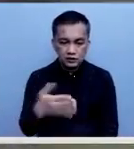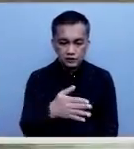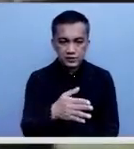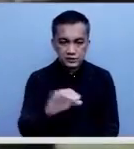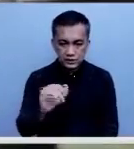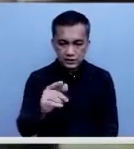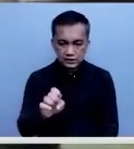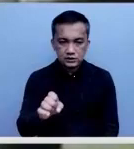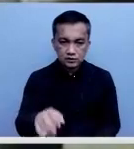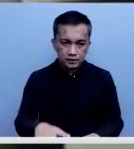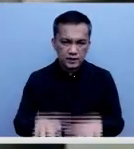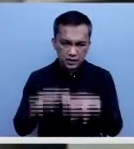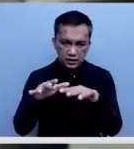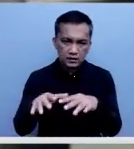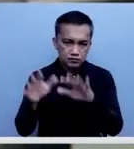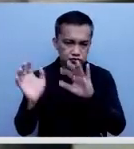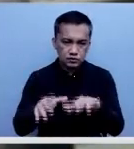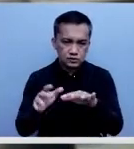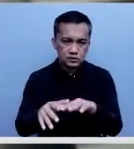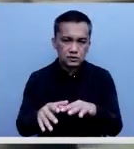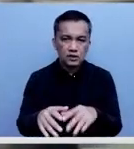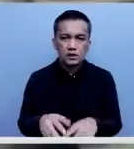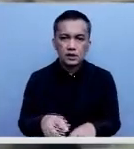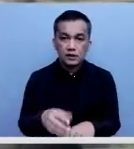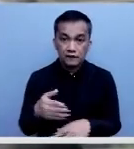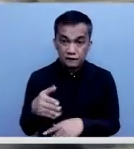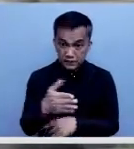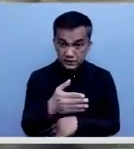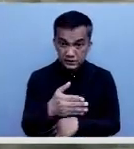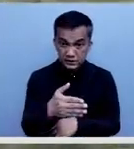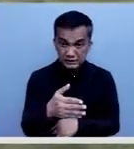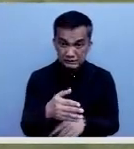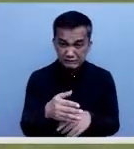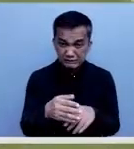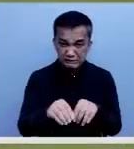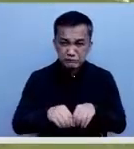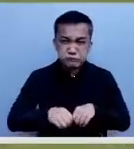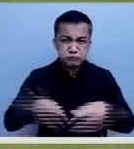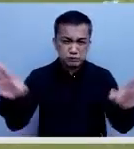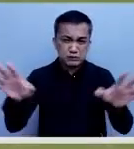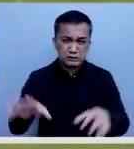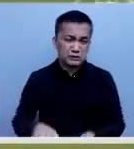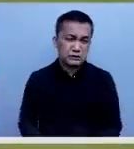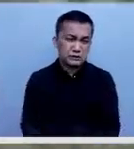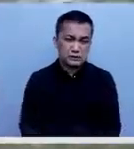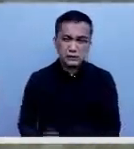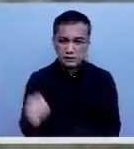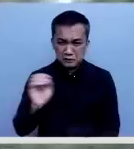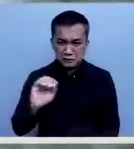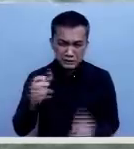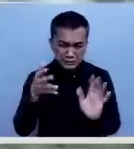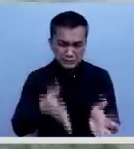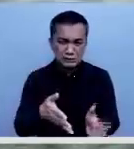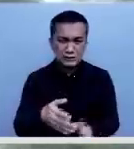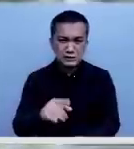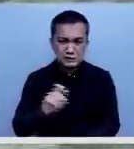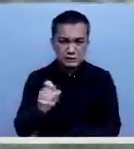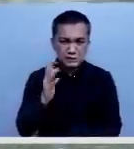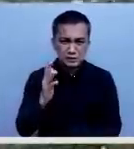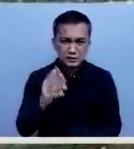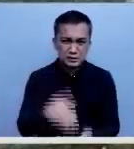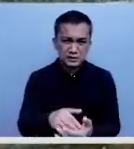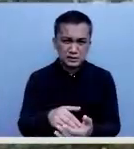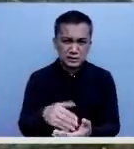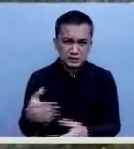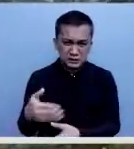pag-ulan. Dahil dyan, inanod ang mga inaalagang tilapia fingerlings. Walang natira sa mahigit 150,000